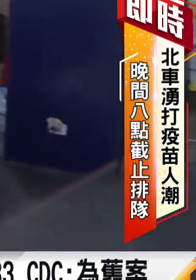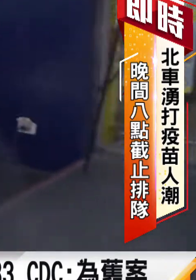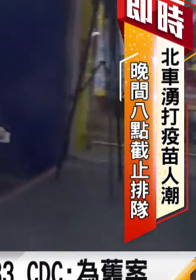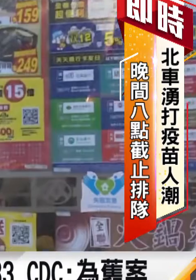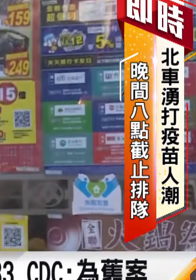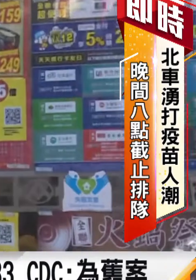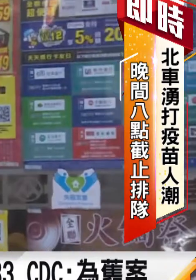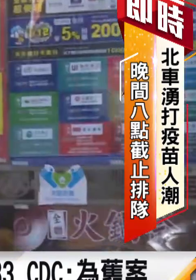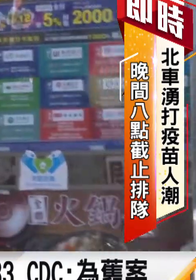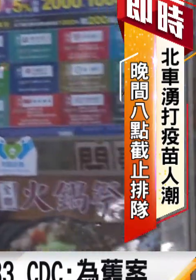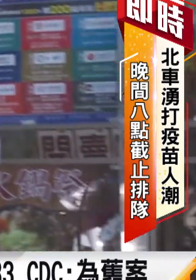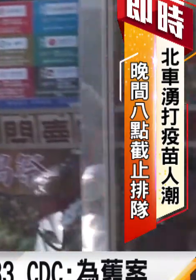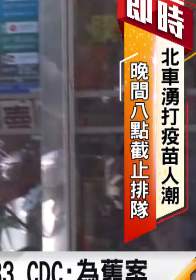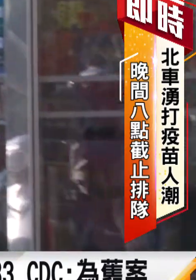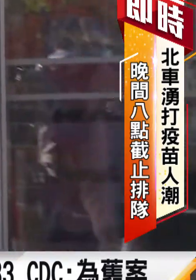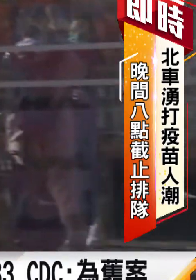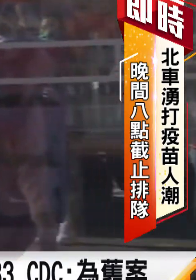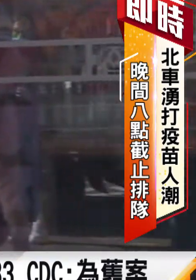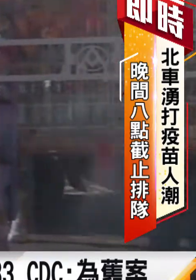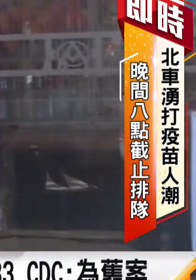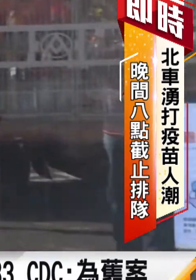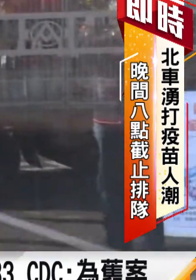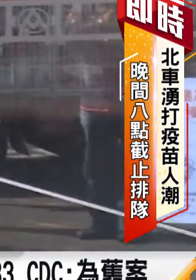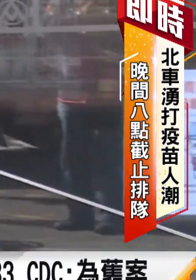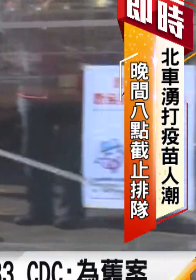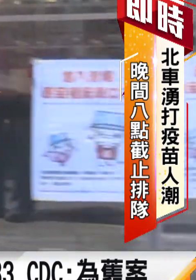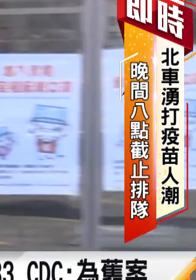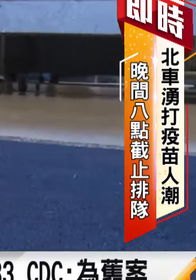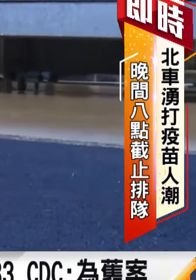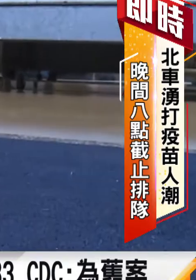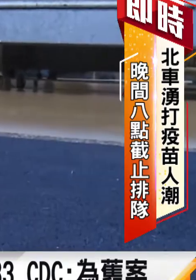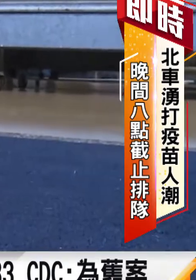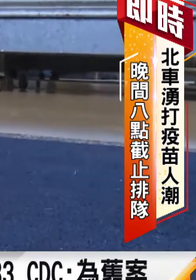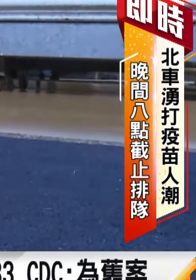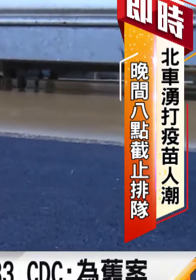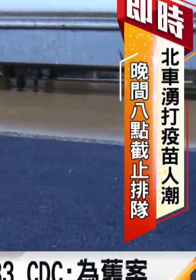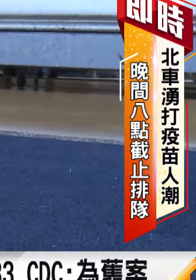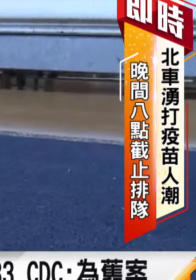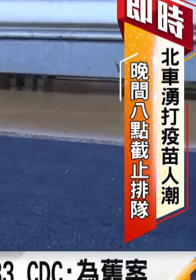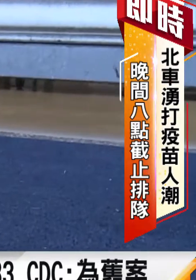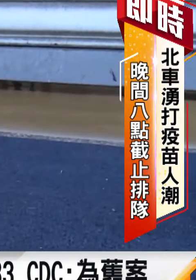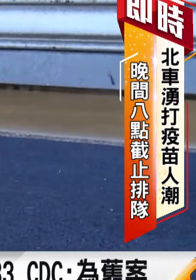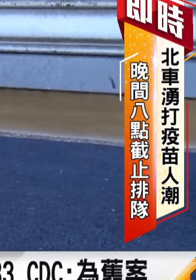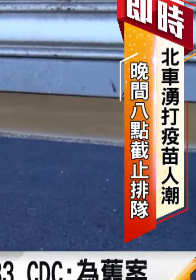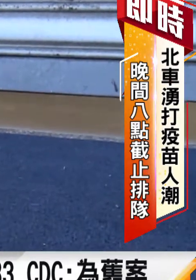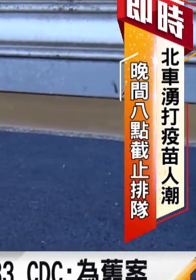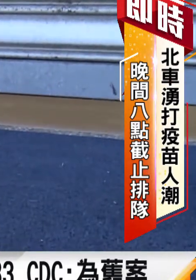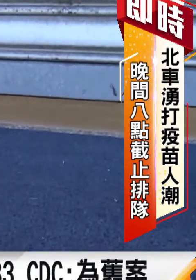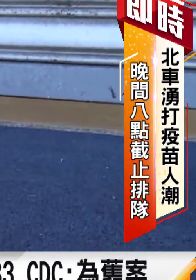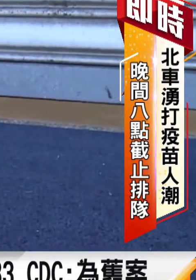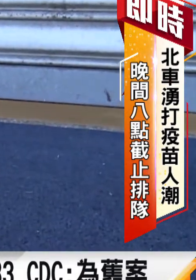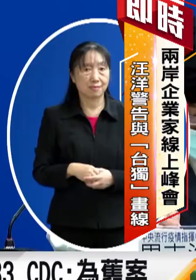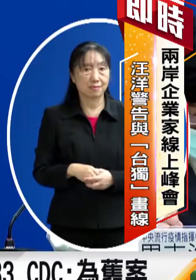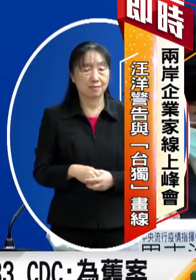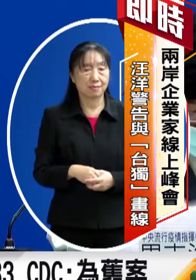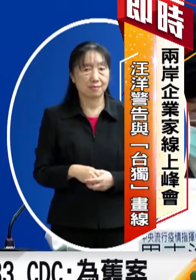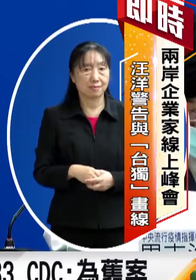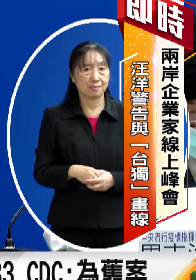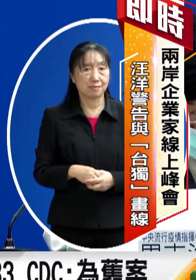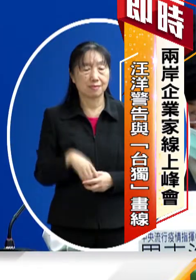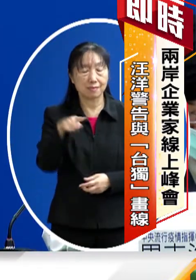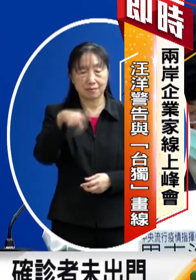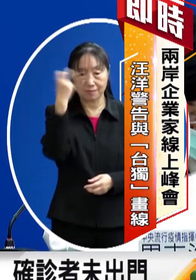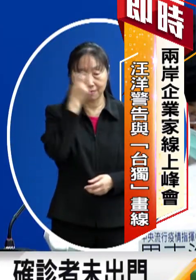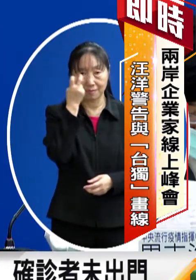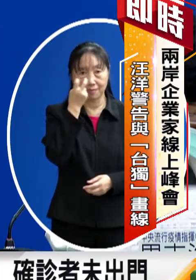店购物，门市也紧急闭门清销。至于7日检测仍然是阳性的确诊者，则是没有出门。 也